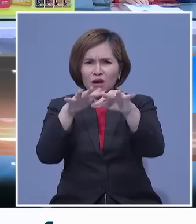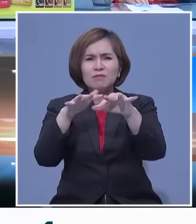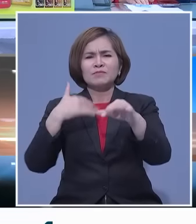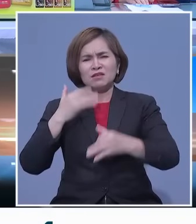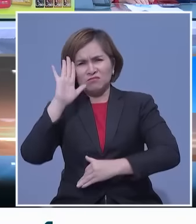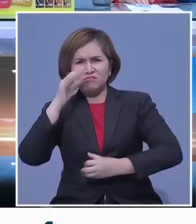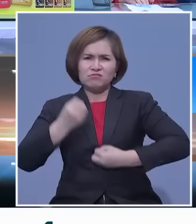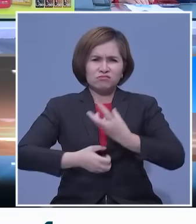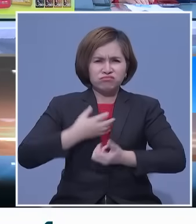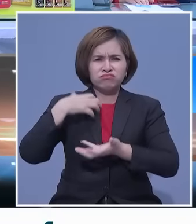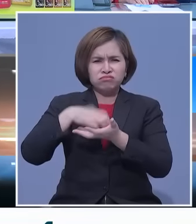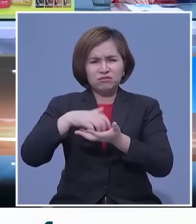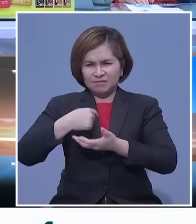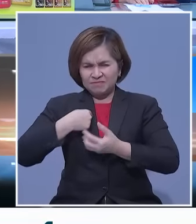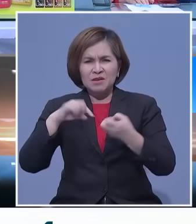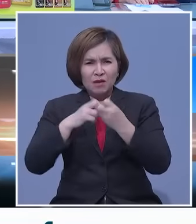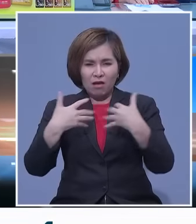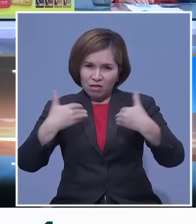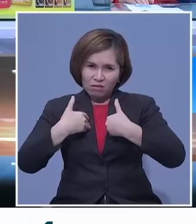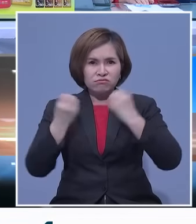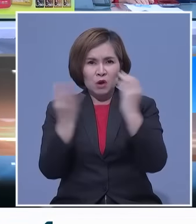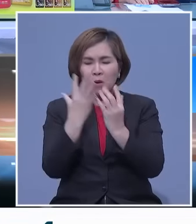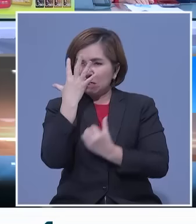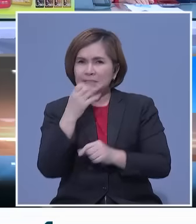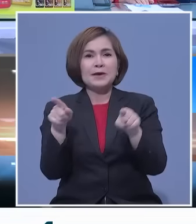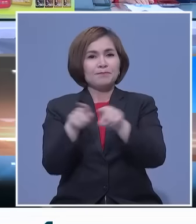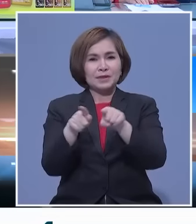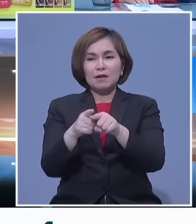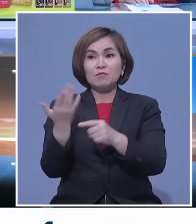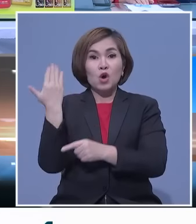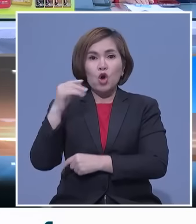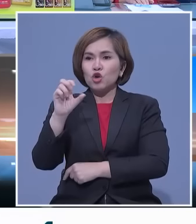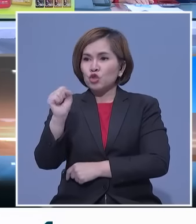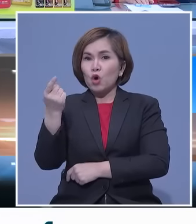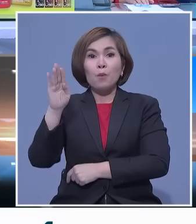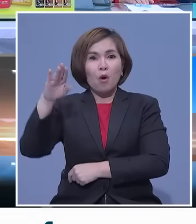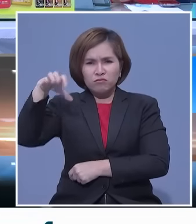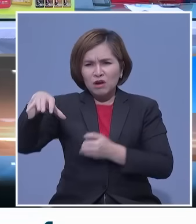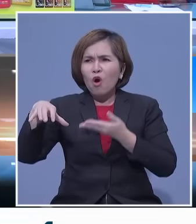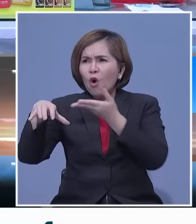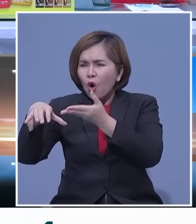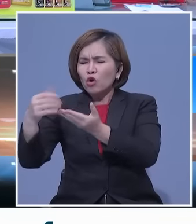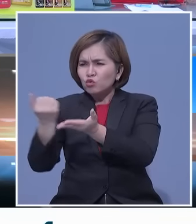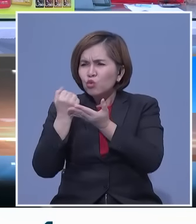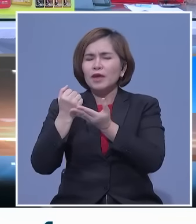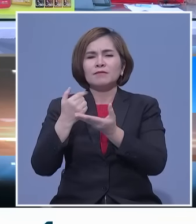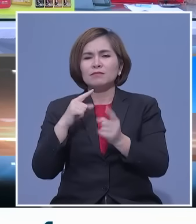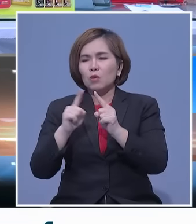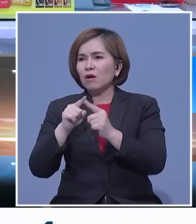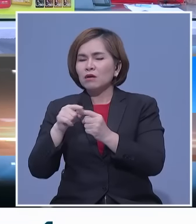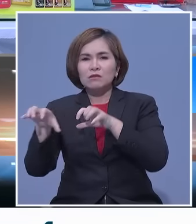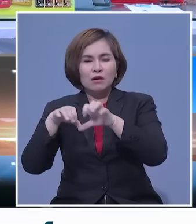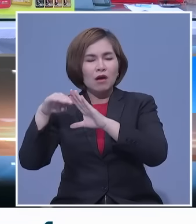มาบอกด้วยบอกว่าตัวเขาเองเป็นหนึ่งในผู้เสียหายแล้วเคยไปร้องกับหน่วยงานอย่างสคบแล้วด้วยแต่ปรากฏว่าไม่สามารถ